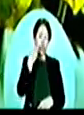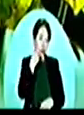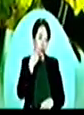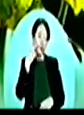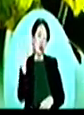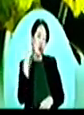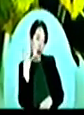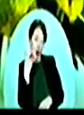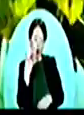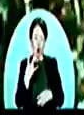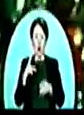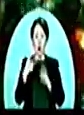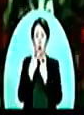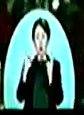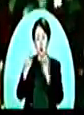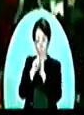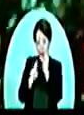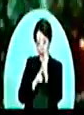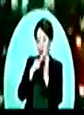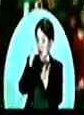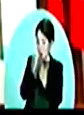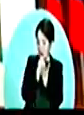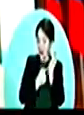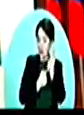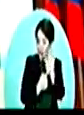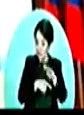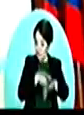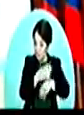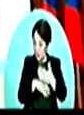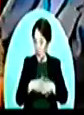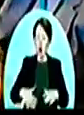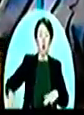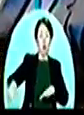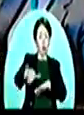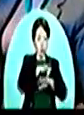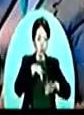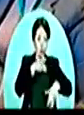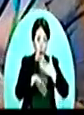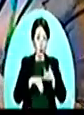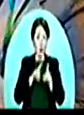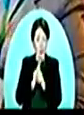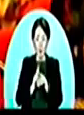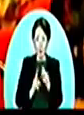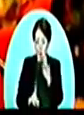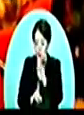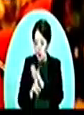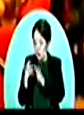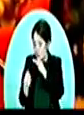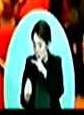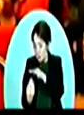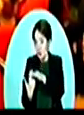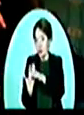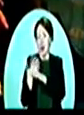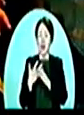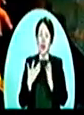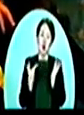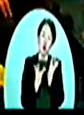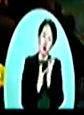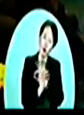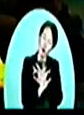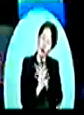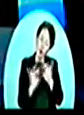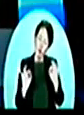жимсгэн, үндэсний хөтөлбөрийг тус тус батлан орон даяар хэрэгжүүлж эхэлснээр суулгац үржүүлэг, тарималын нэр төрөл